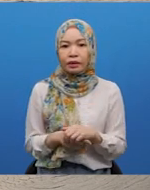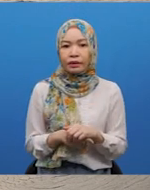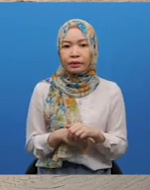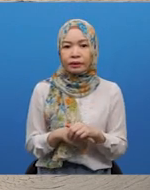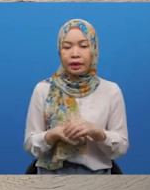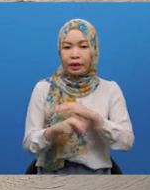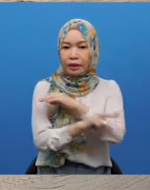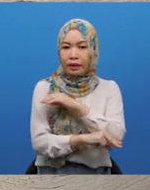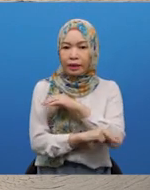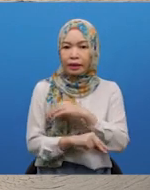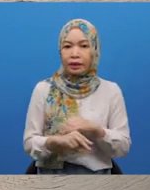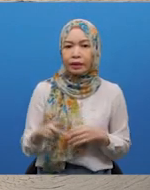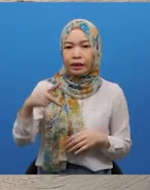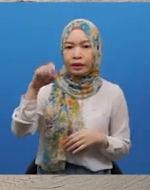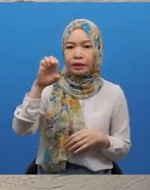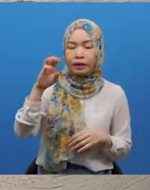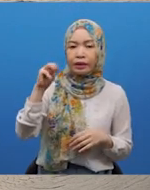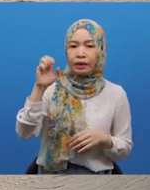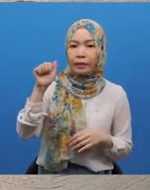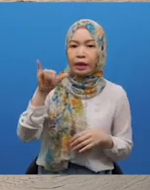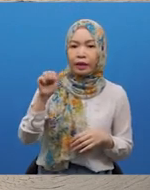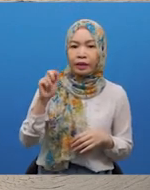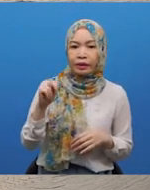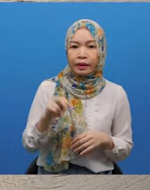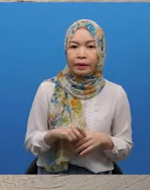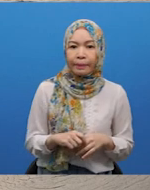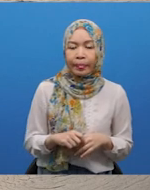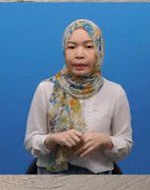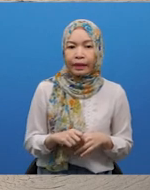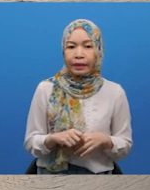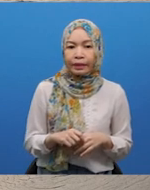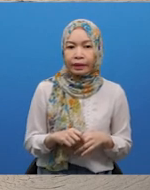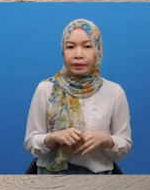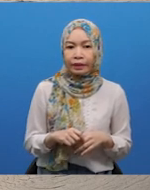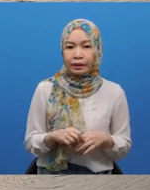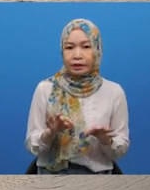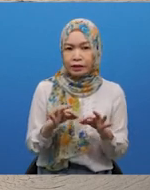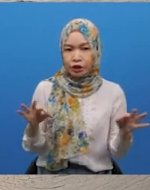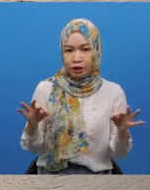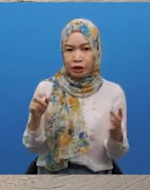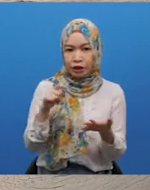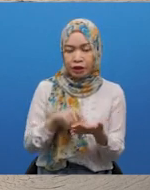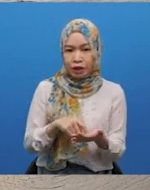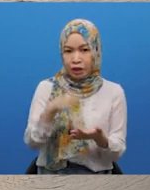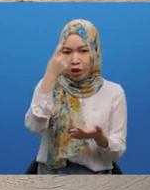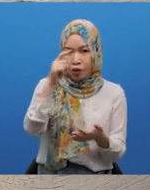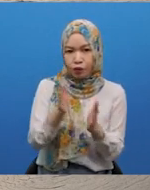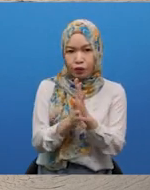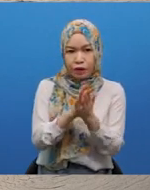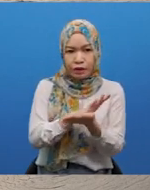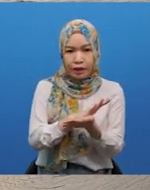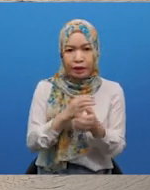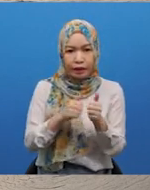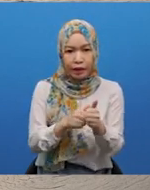Kembayan. Kisah ini ditulis oleh seorang fakir untuk dijadikan pedoman atau